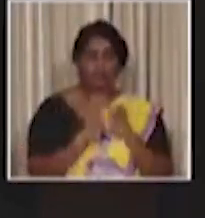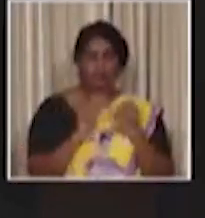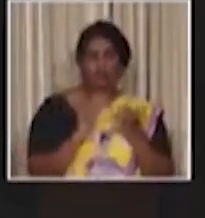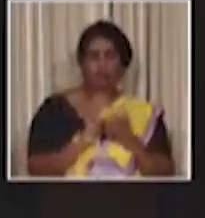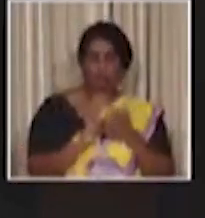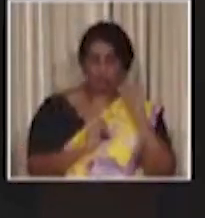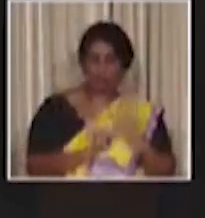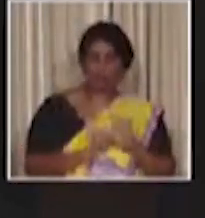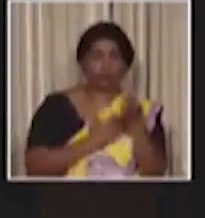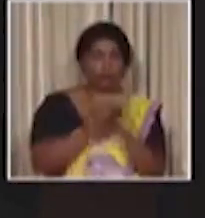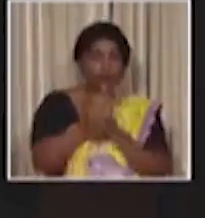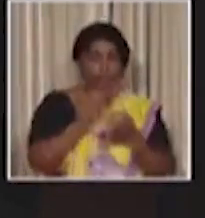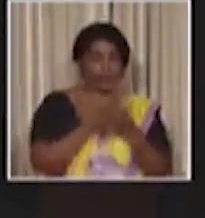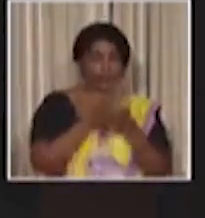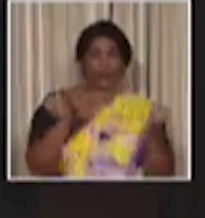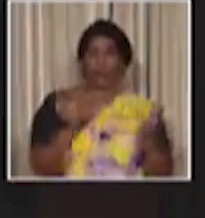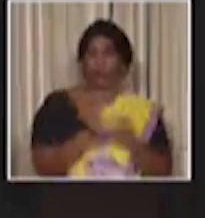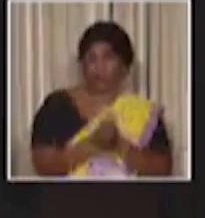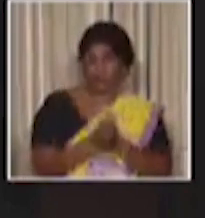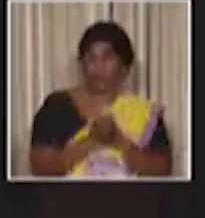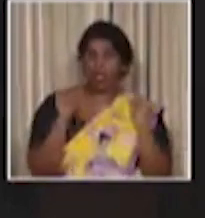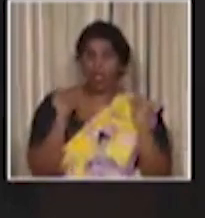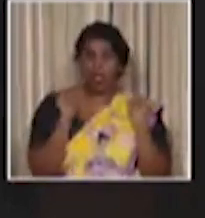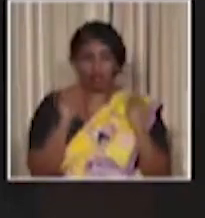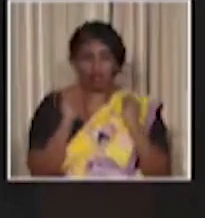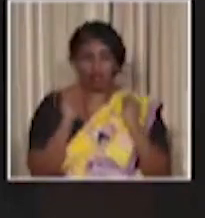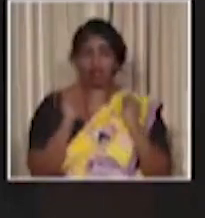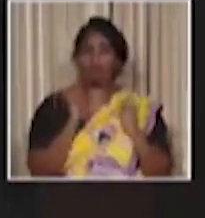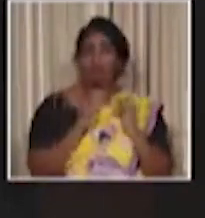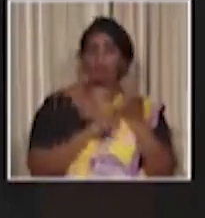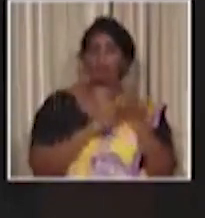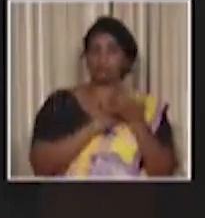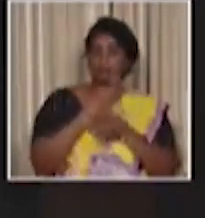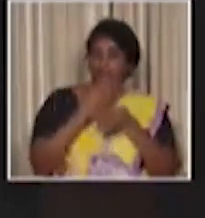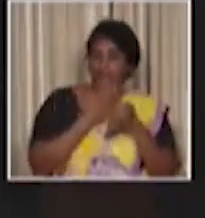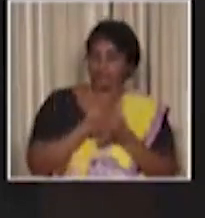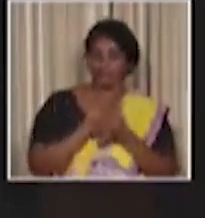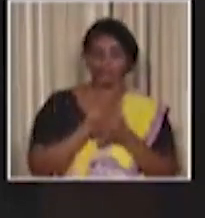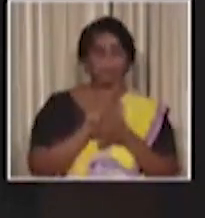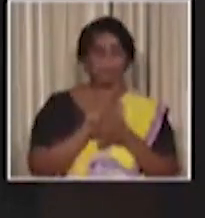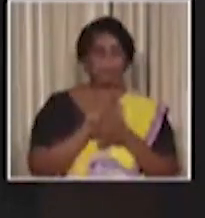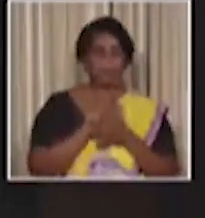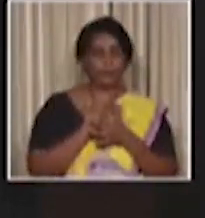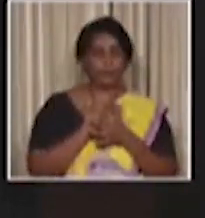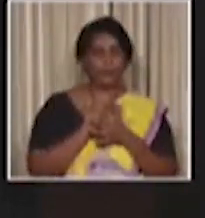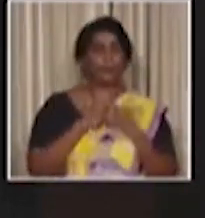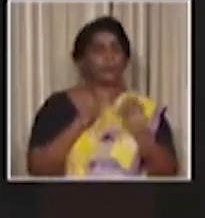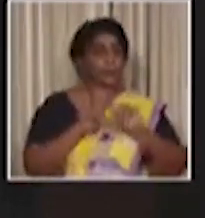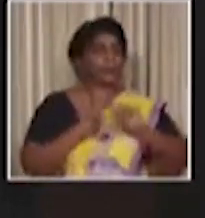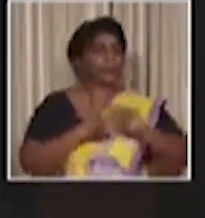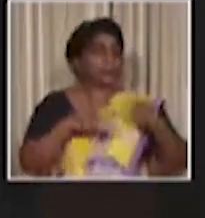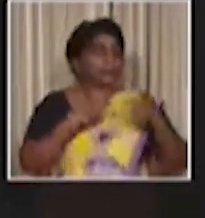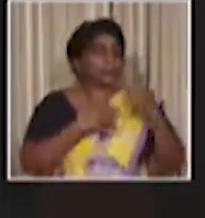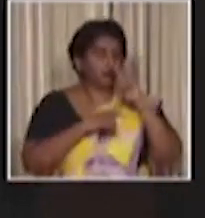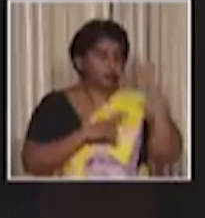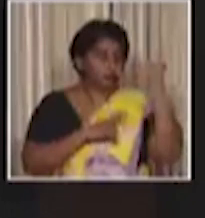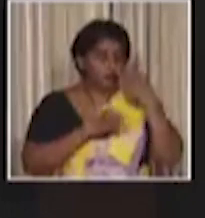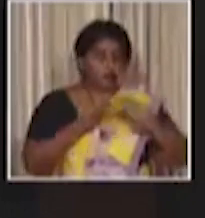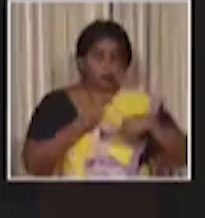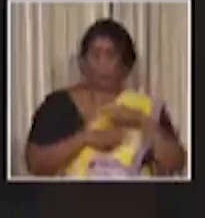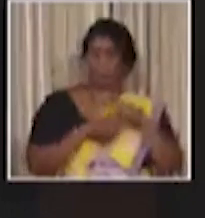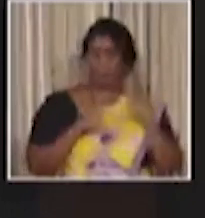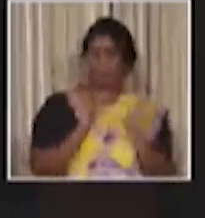වෙලා තිබෙනවා කුඩුත් එක්ක අයිස් හෙරොයින් ඒ වගේම අනෙකුත් මත්ද්‍රව්‍ය